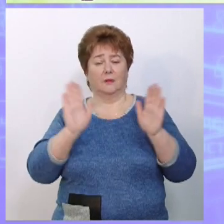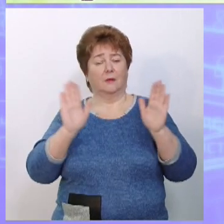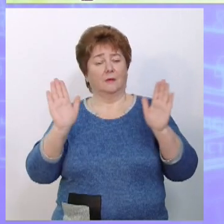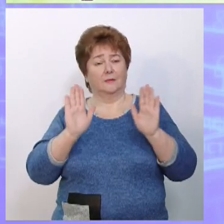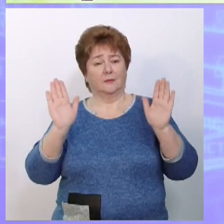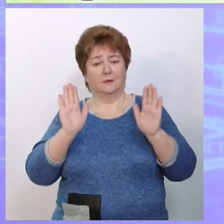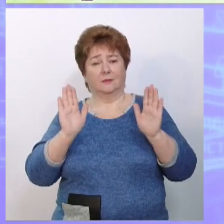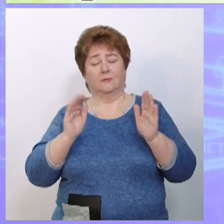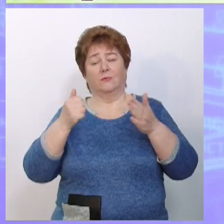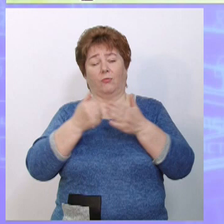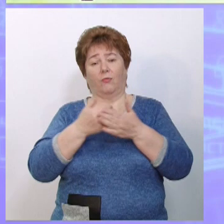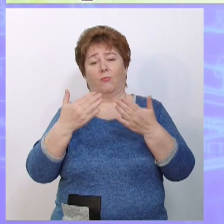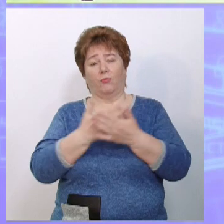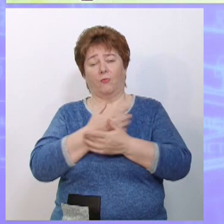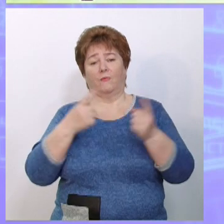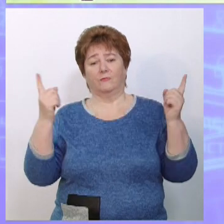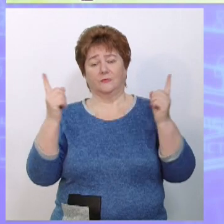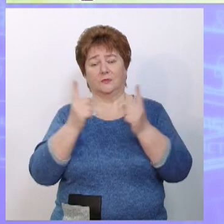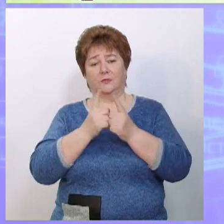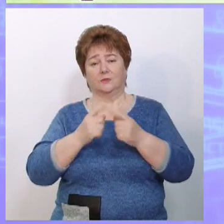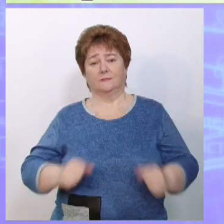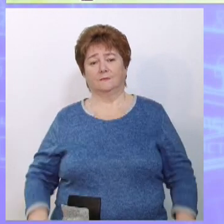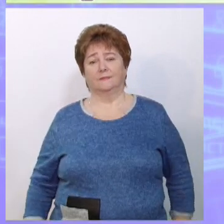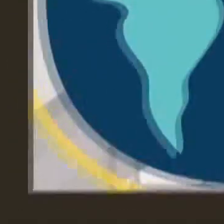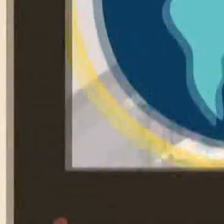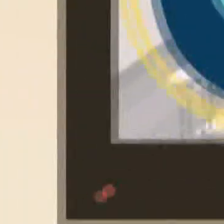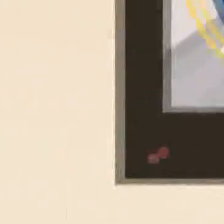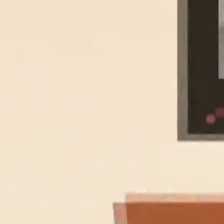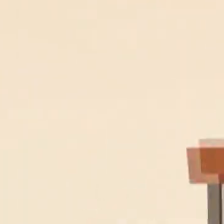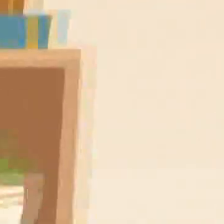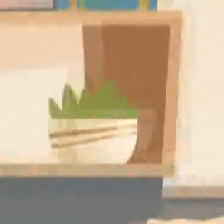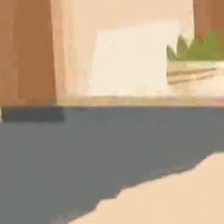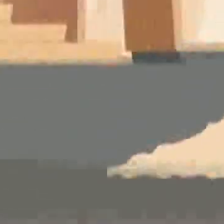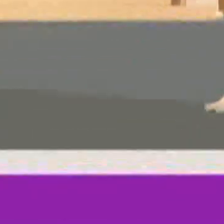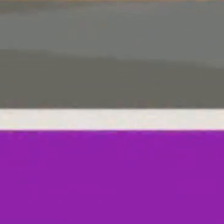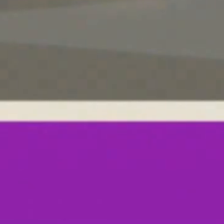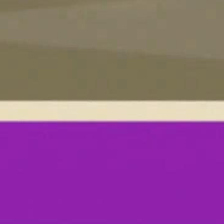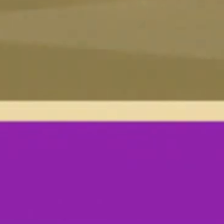свидания, до новых встреч!